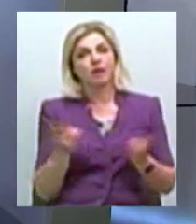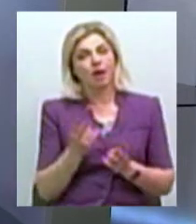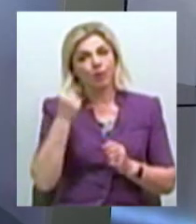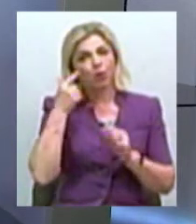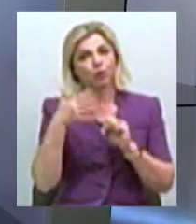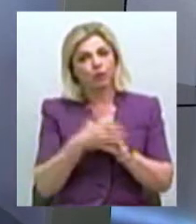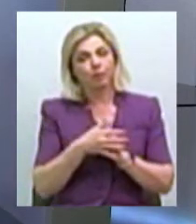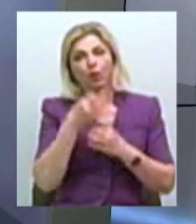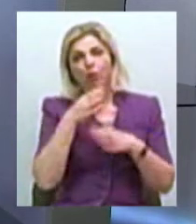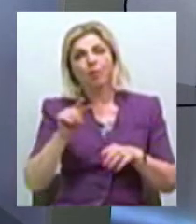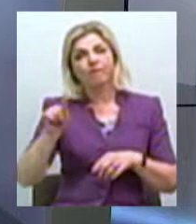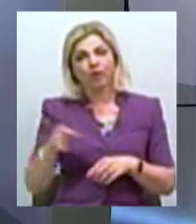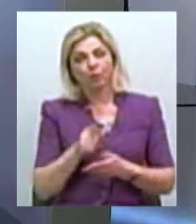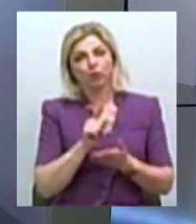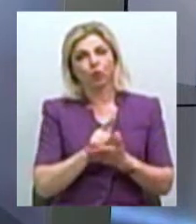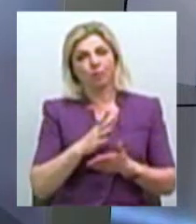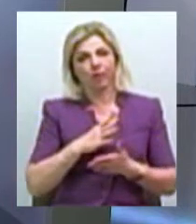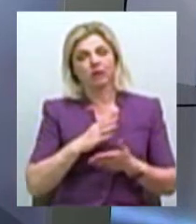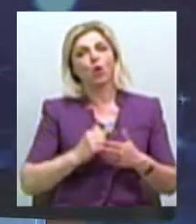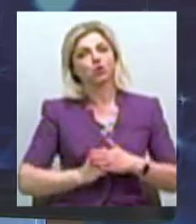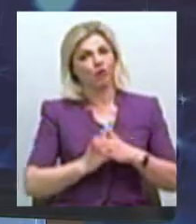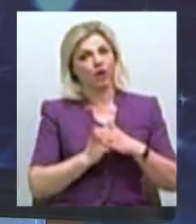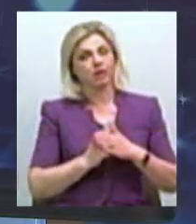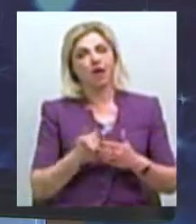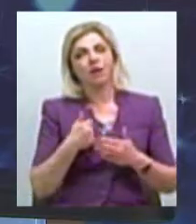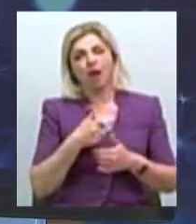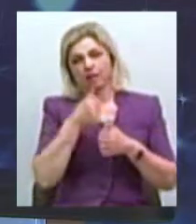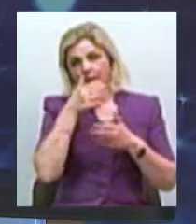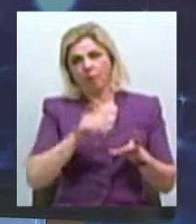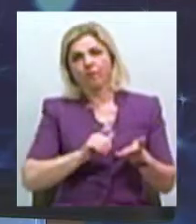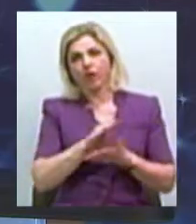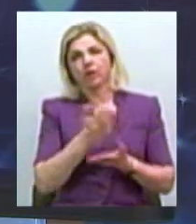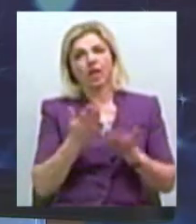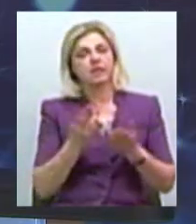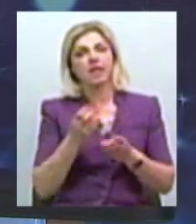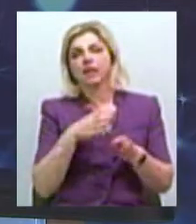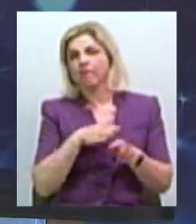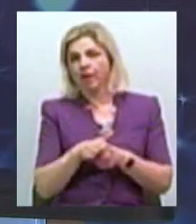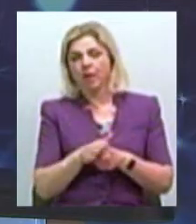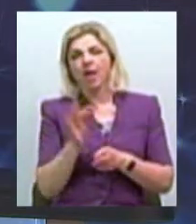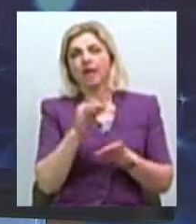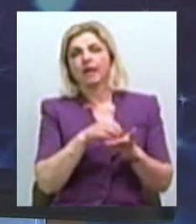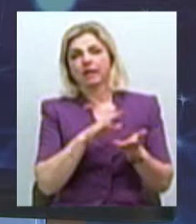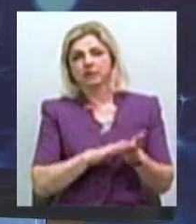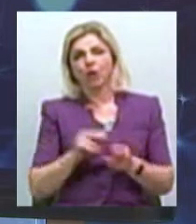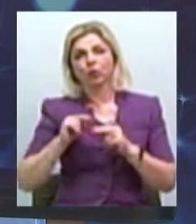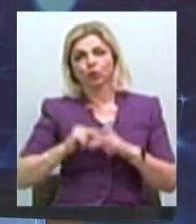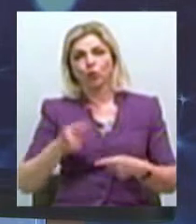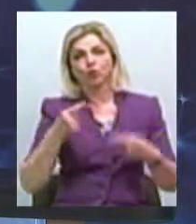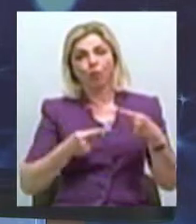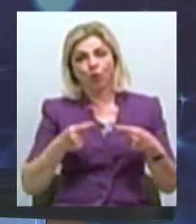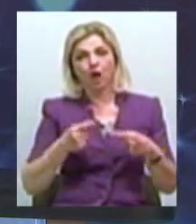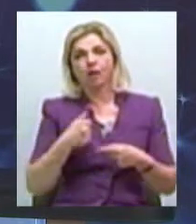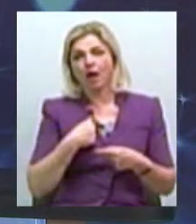розуміти, що будь-яка вимога має бути обґрунтованою. Я не можу відмовити, якщо все дотримано в реєстрації цього колективного трудового спіру, але